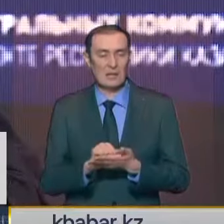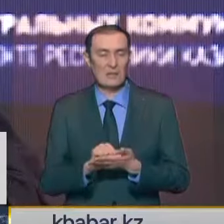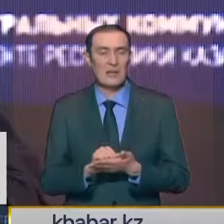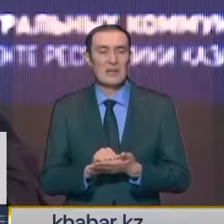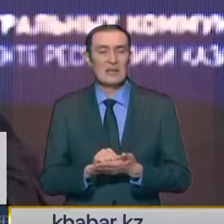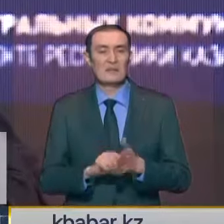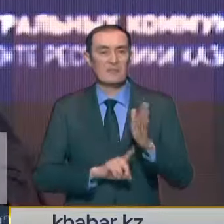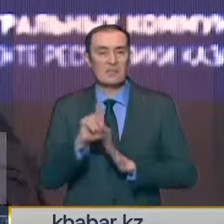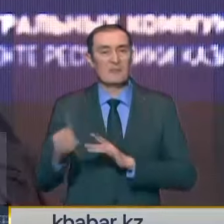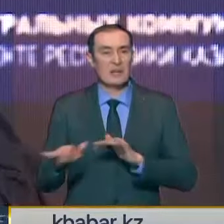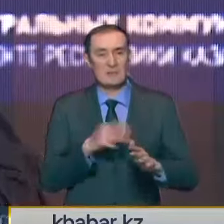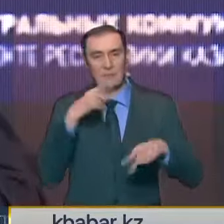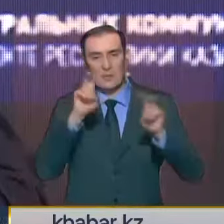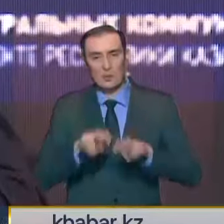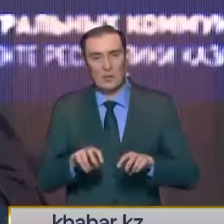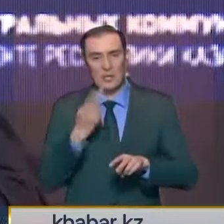сведением механизмов